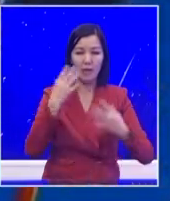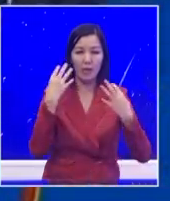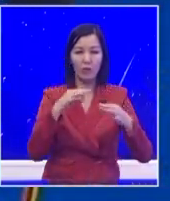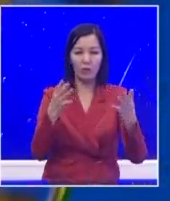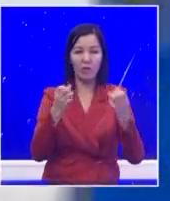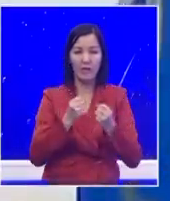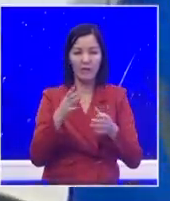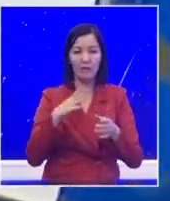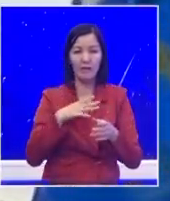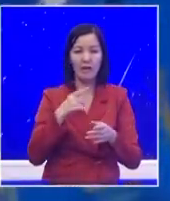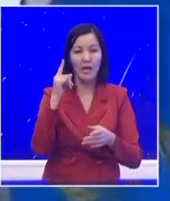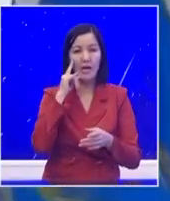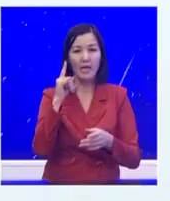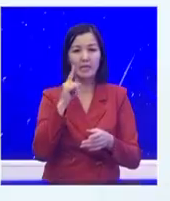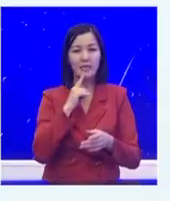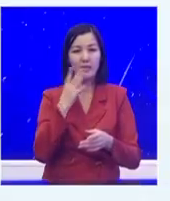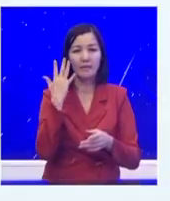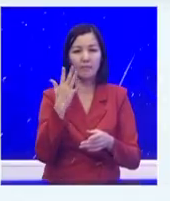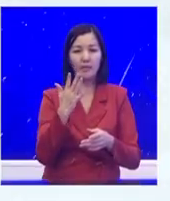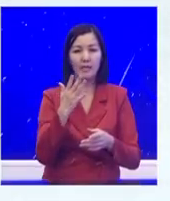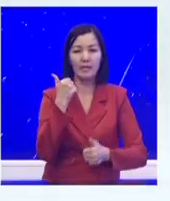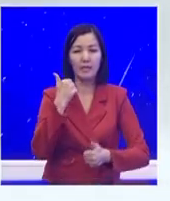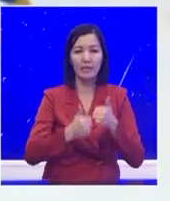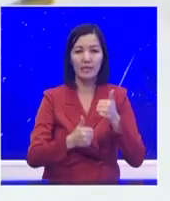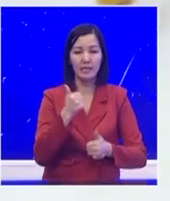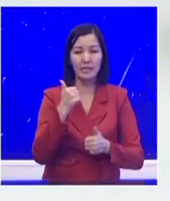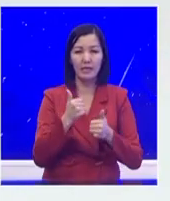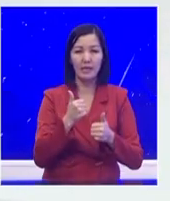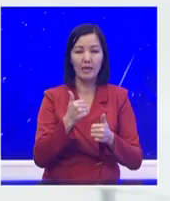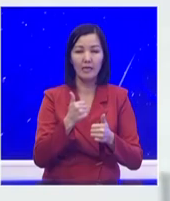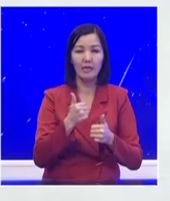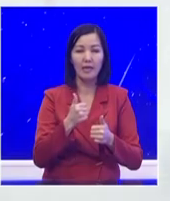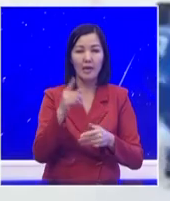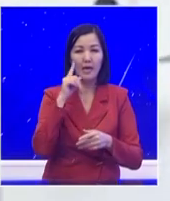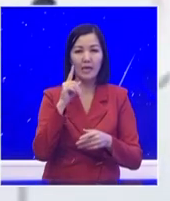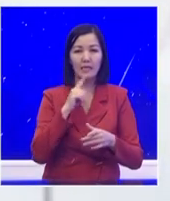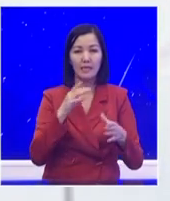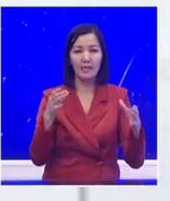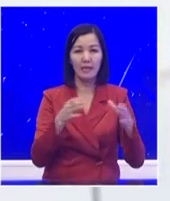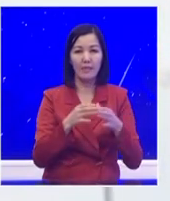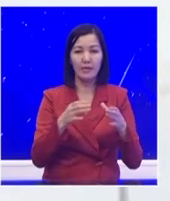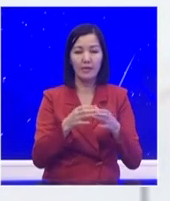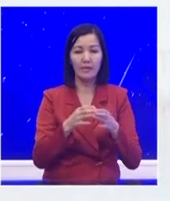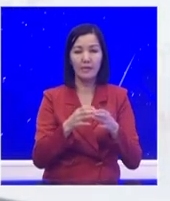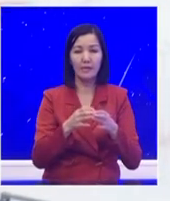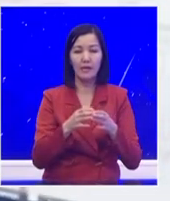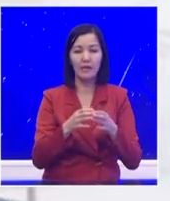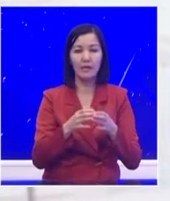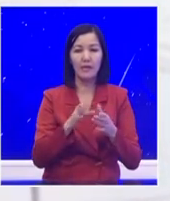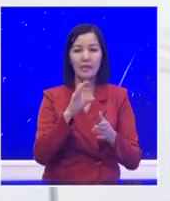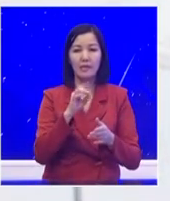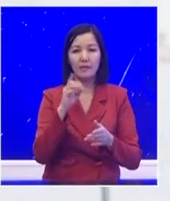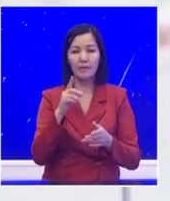Қазақстандықтар Магнитогордың Металлургын 5 кезеңге созылған бәсекенің 4-теуінде жеңді. Отандық клубтың кезекті қарсыласы Новосібірдің Сібір командасы